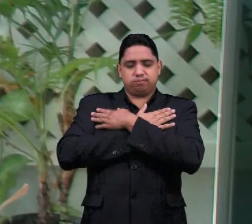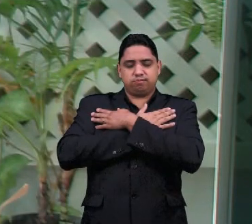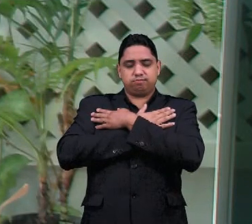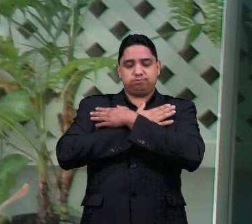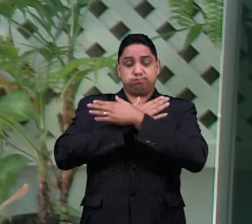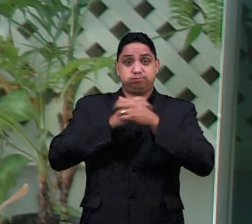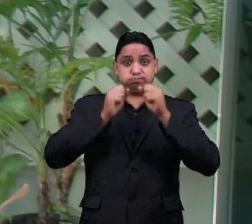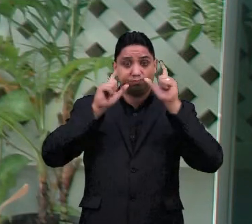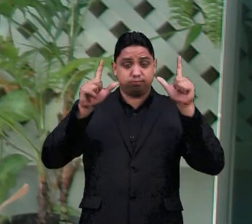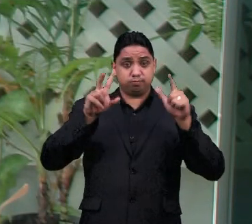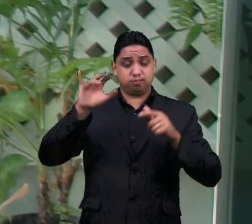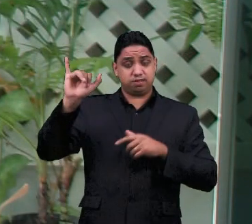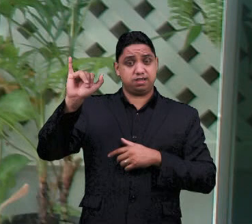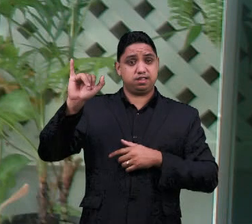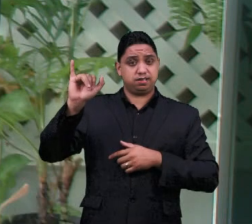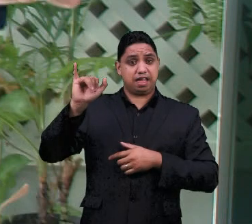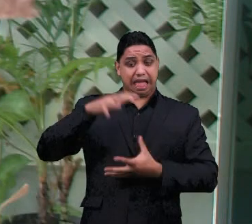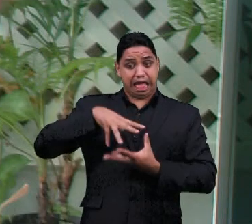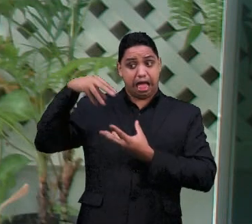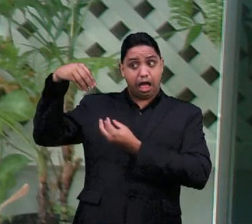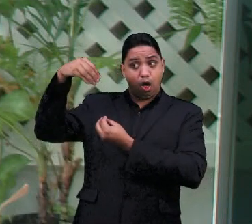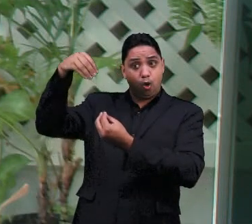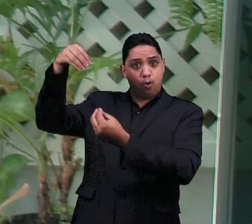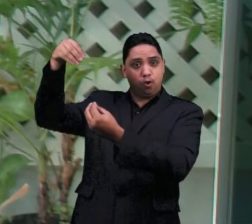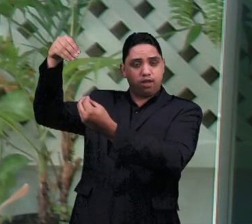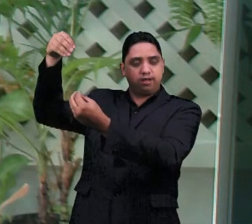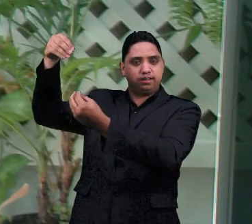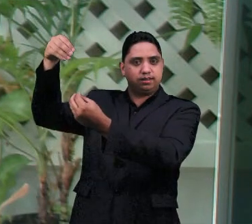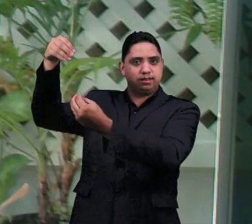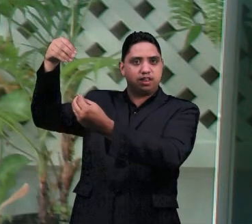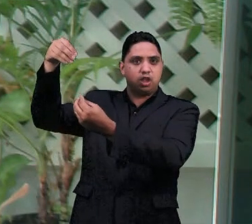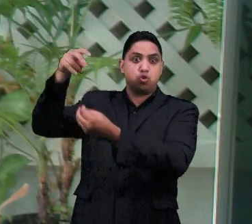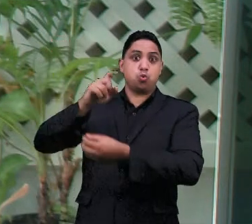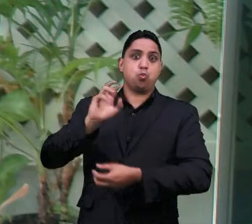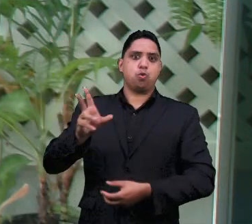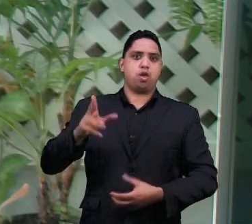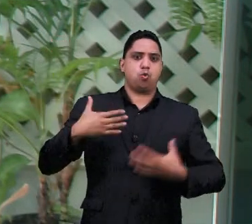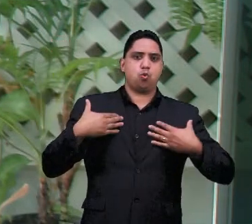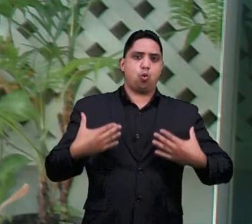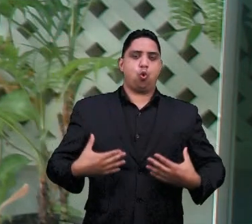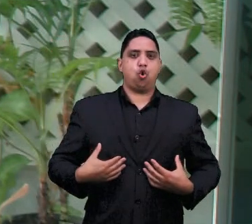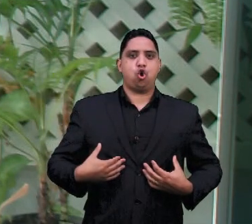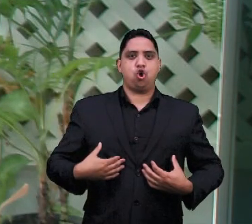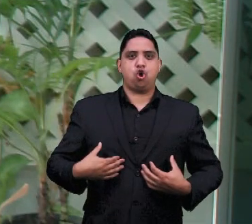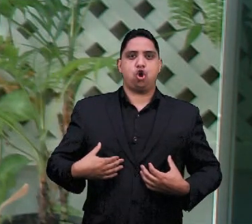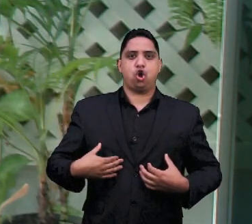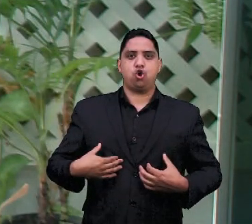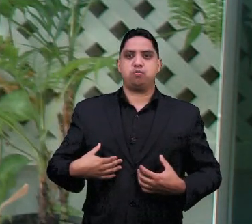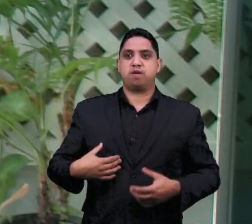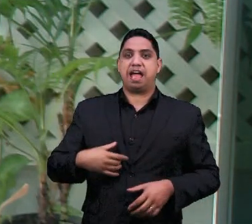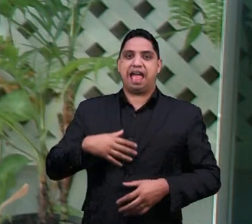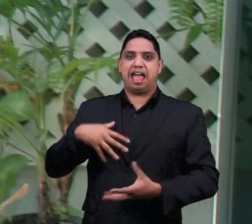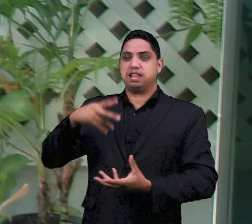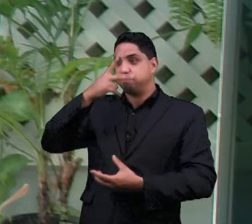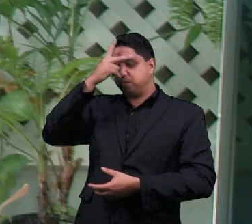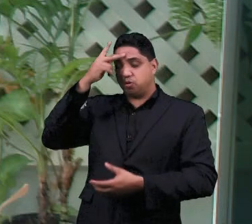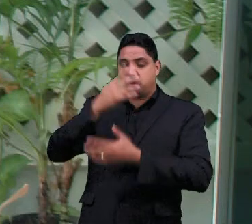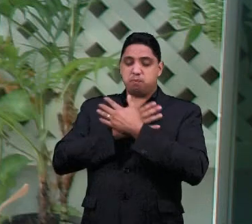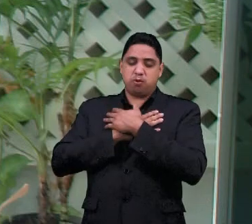l'église. Ceux qui sont morts avec lui vont ressusciter. Il apportera l'âme de ceux